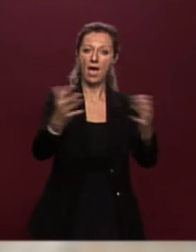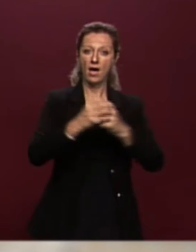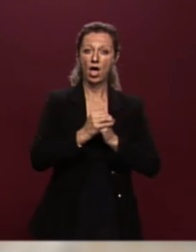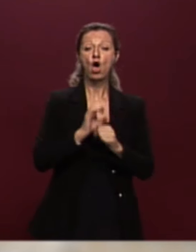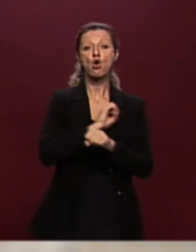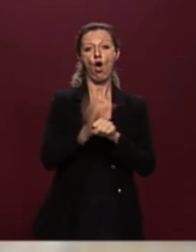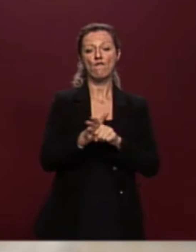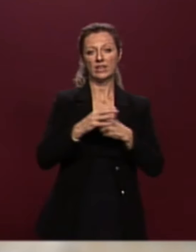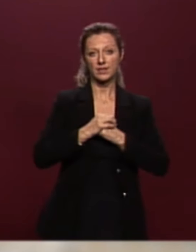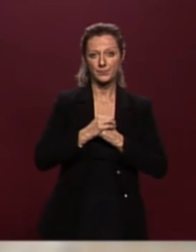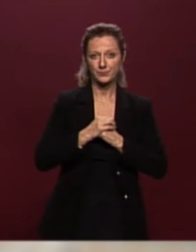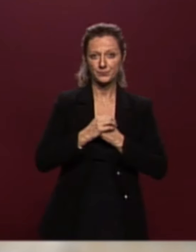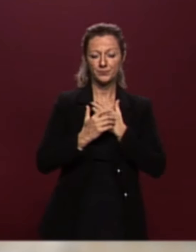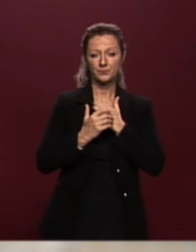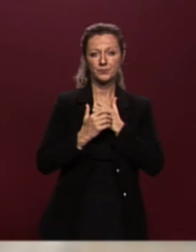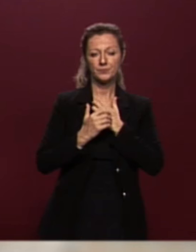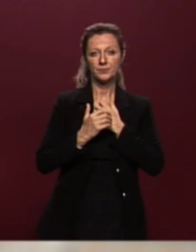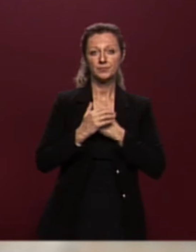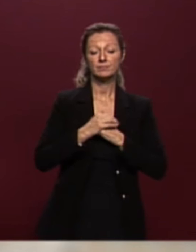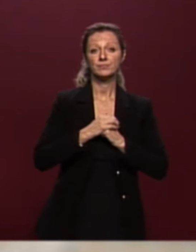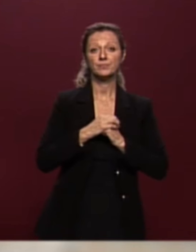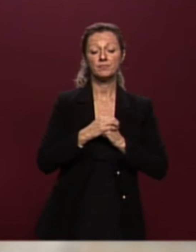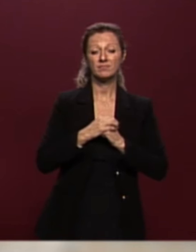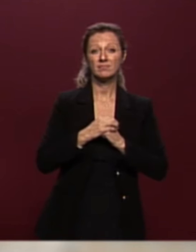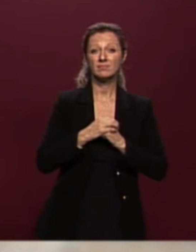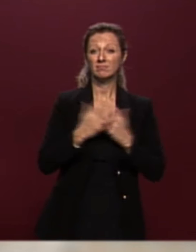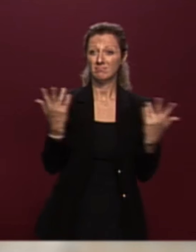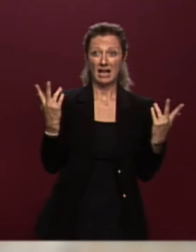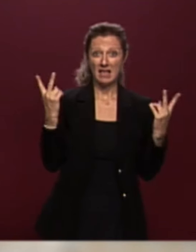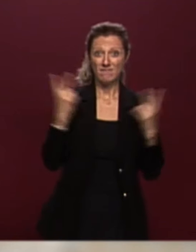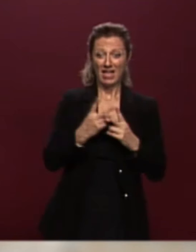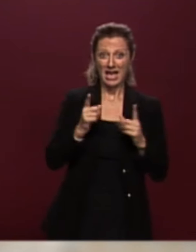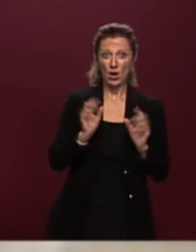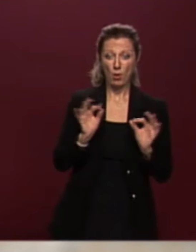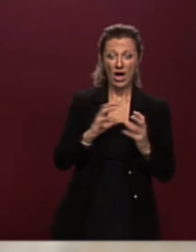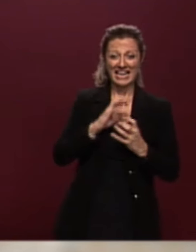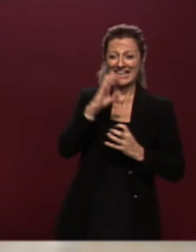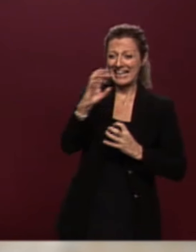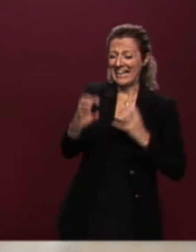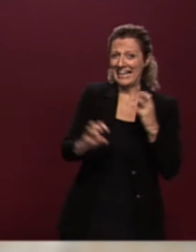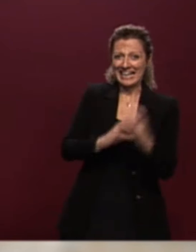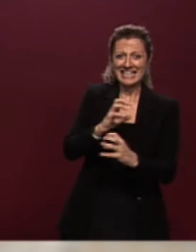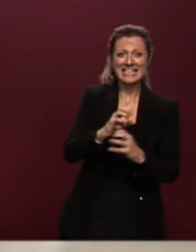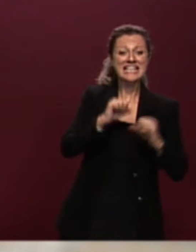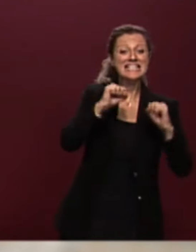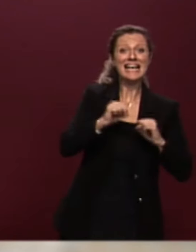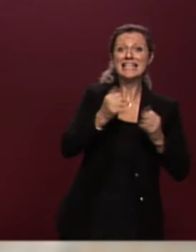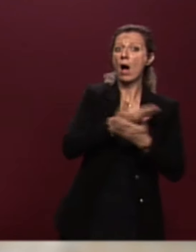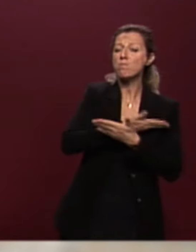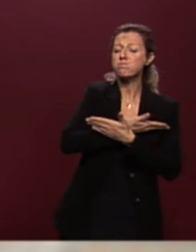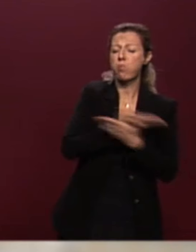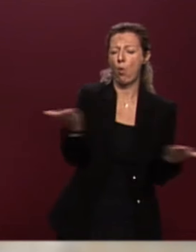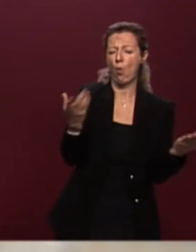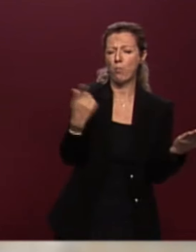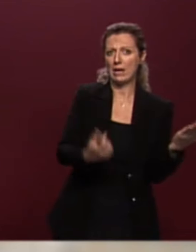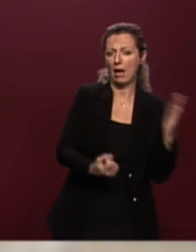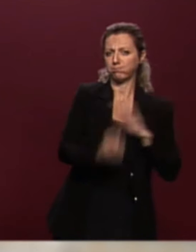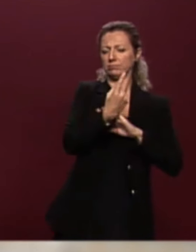Covid, una vera e propria crisi di sanità pubblica, con